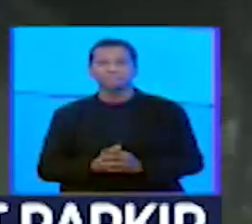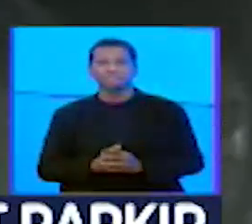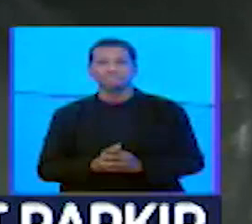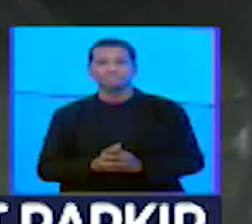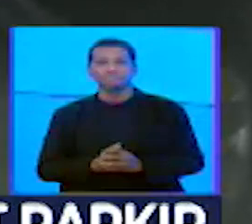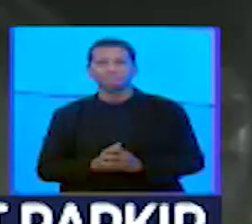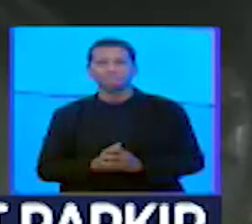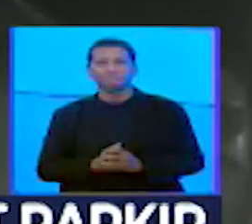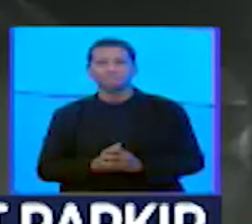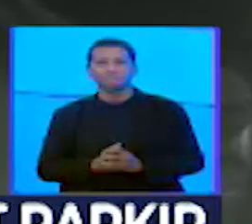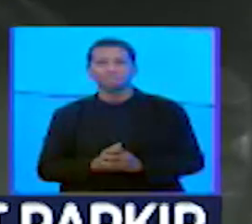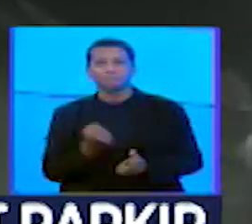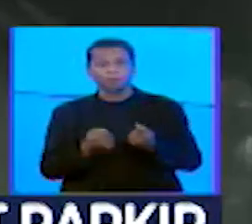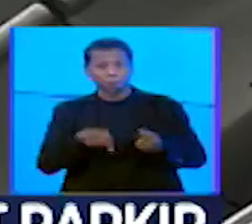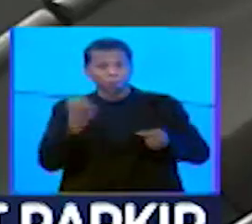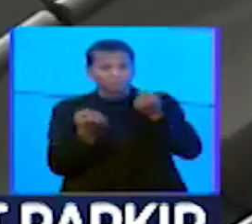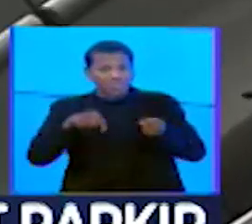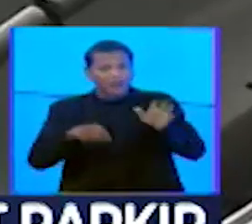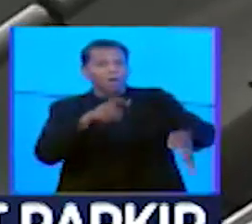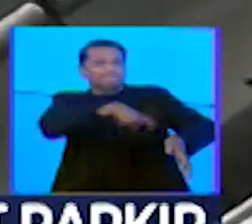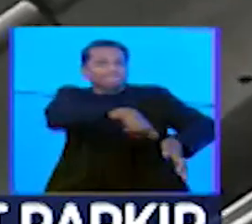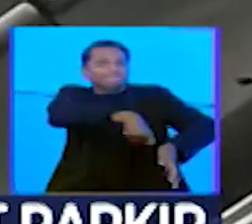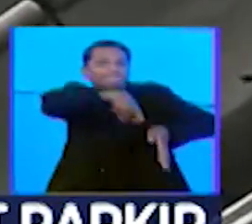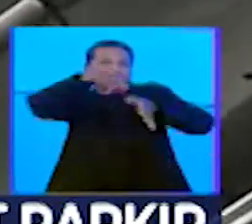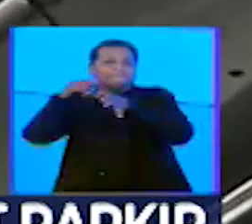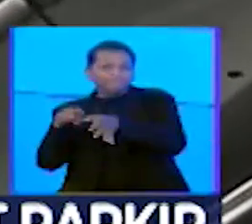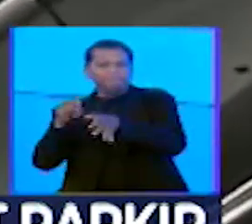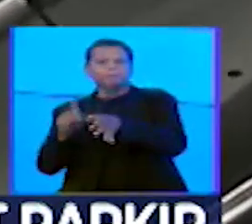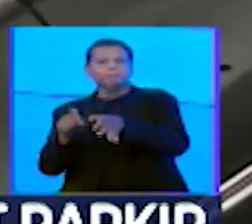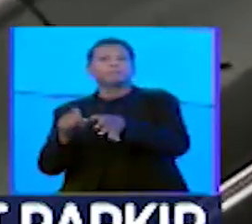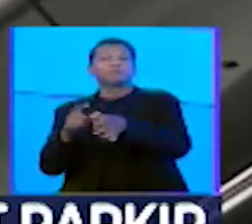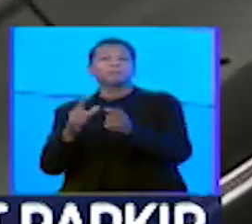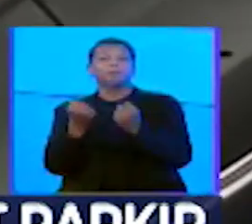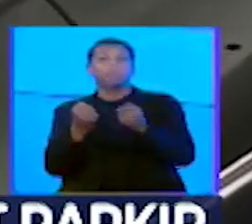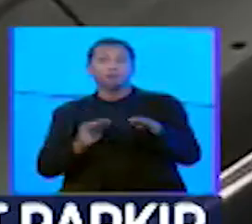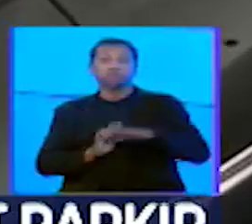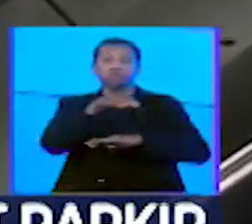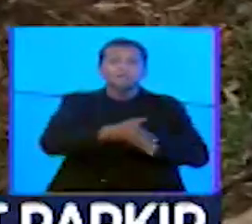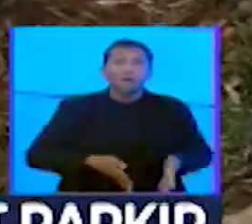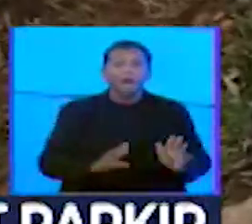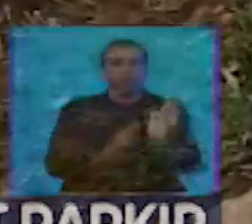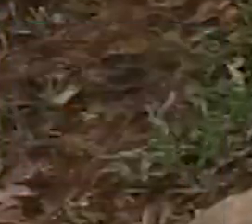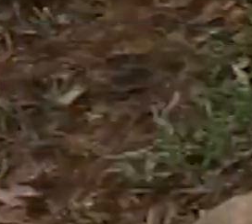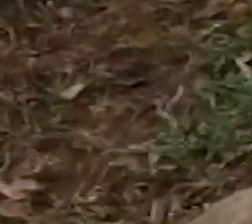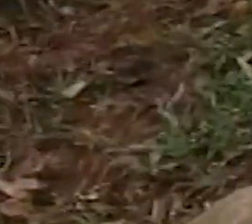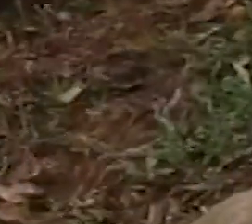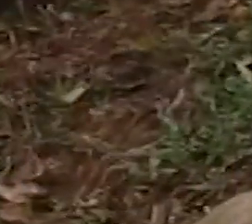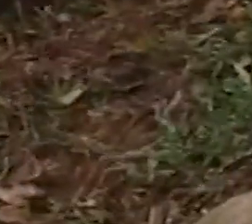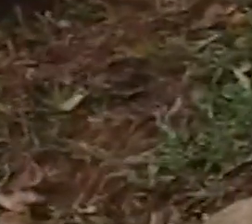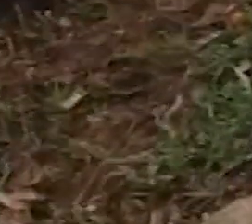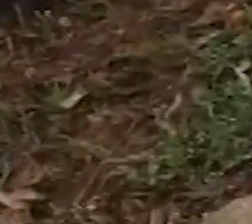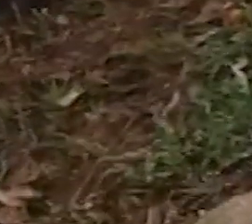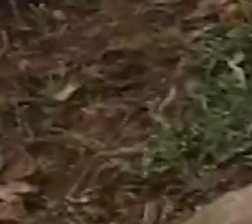Dengan kendaraan derek, petugas dinas perhubungan mengevakuasi mobil yang tercebur di kali di Jalan Maleo Raya, Bintaro, Tangerang